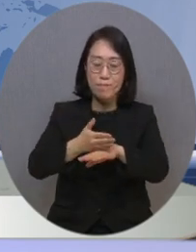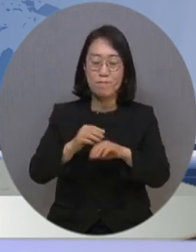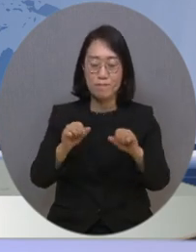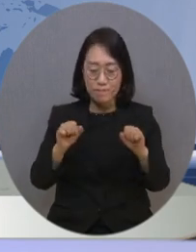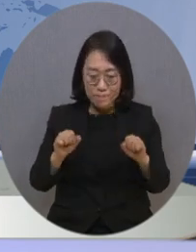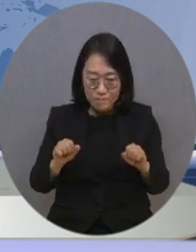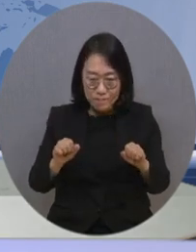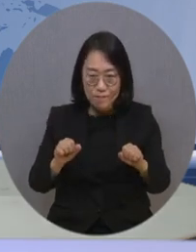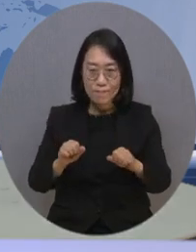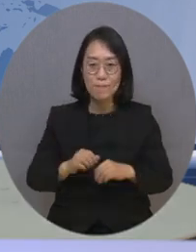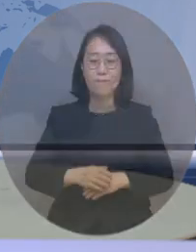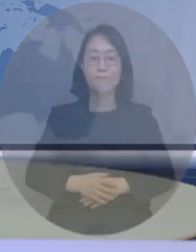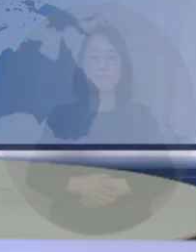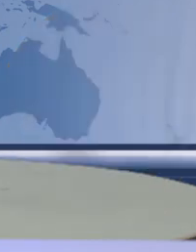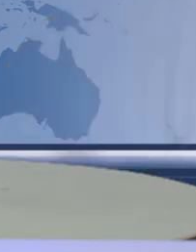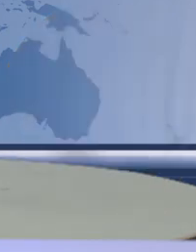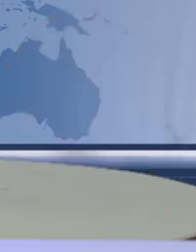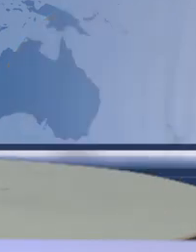고맙습니다